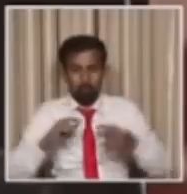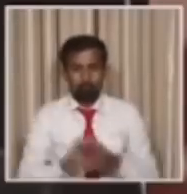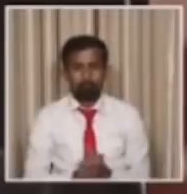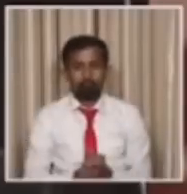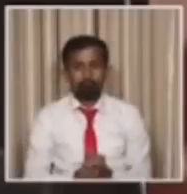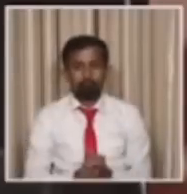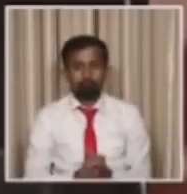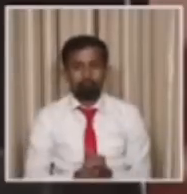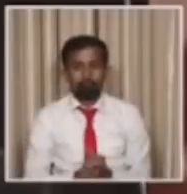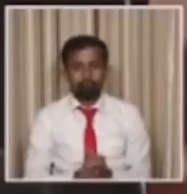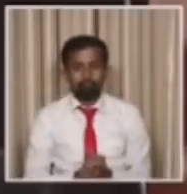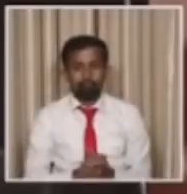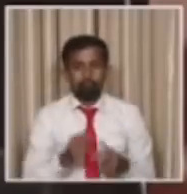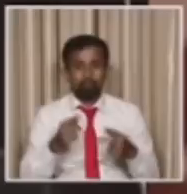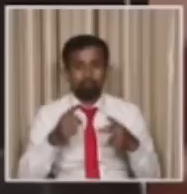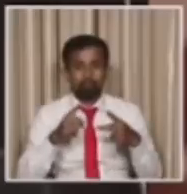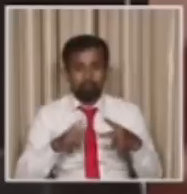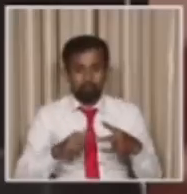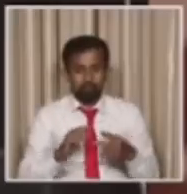එතකොට අනිත් එක අයි